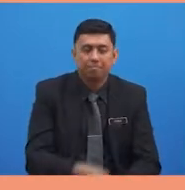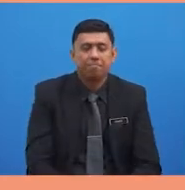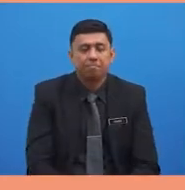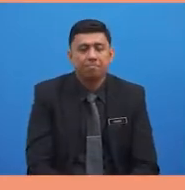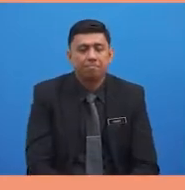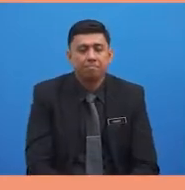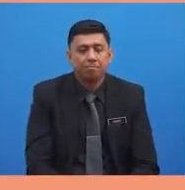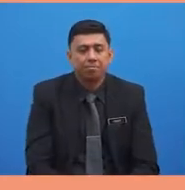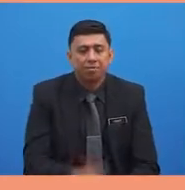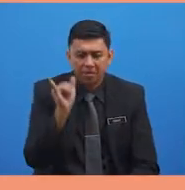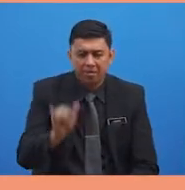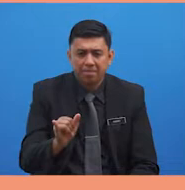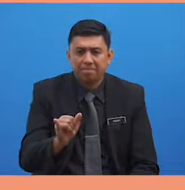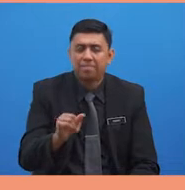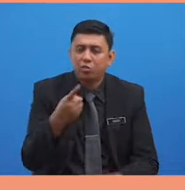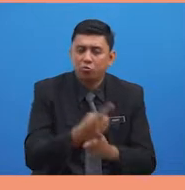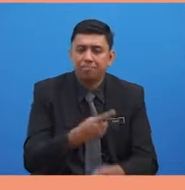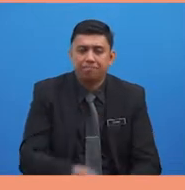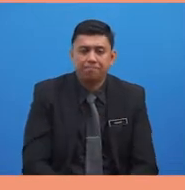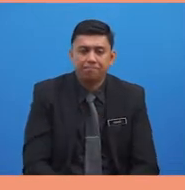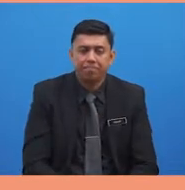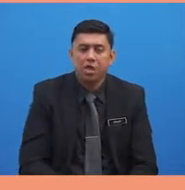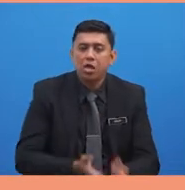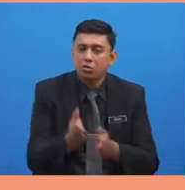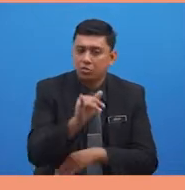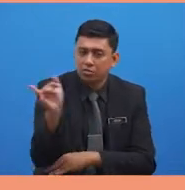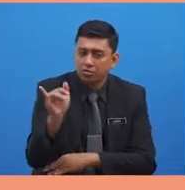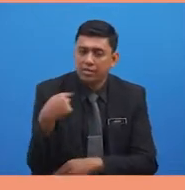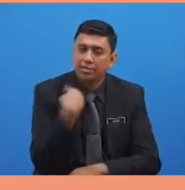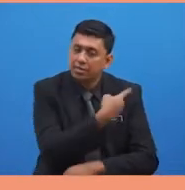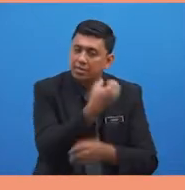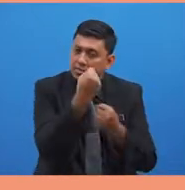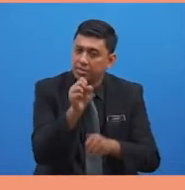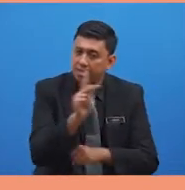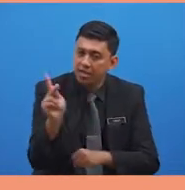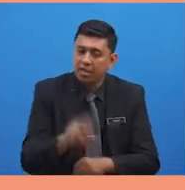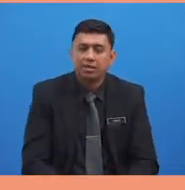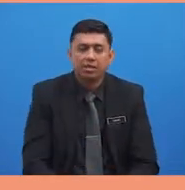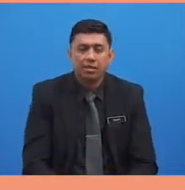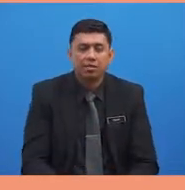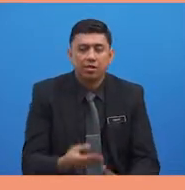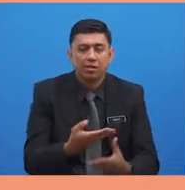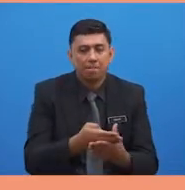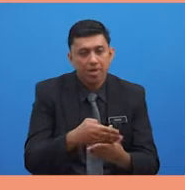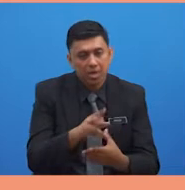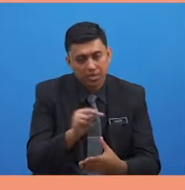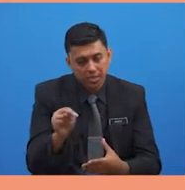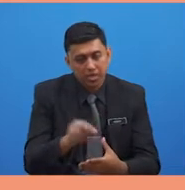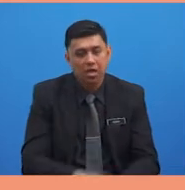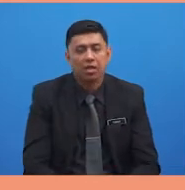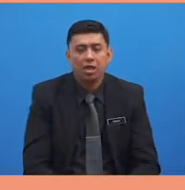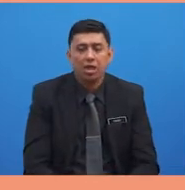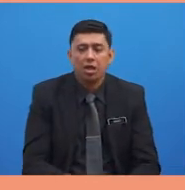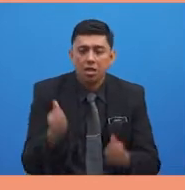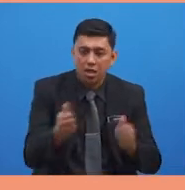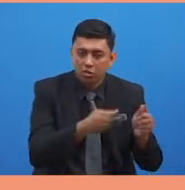status dan indeks yang betul. Seterusnya, kita sediakan pula bahagian atau cara